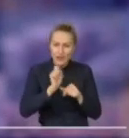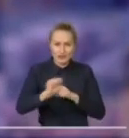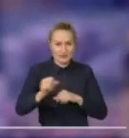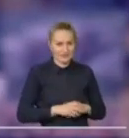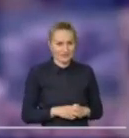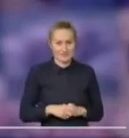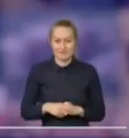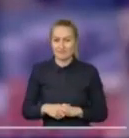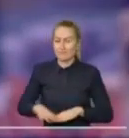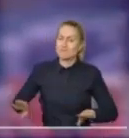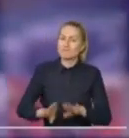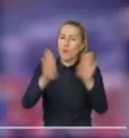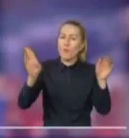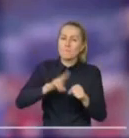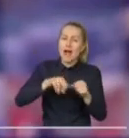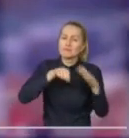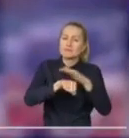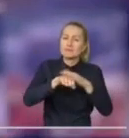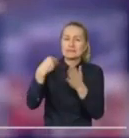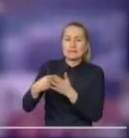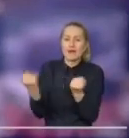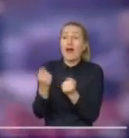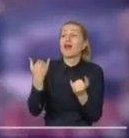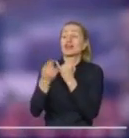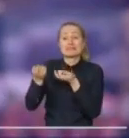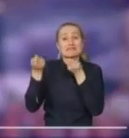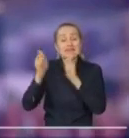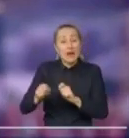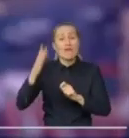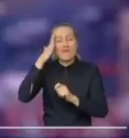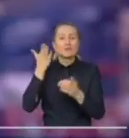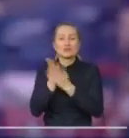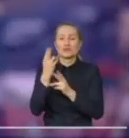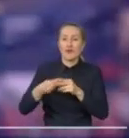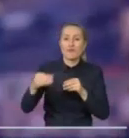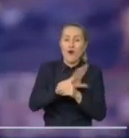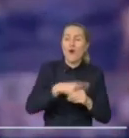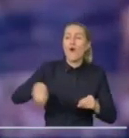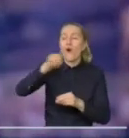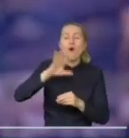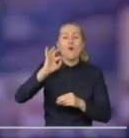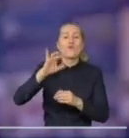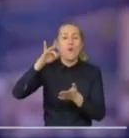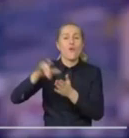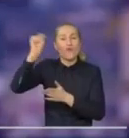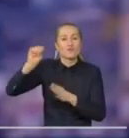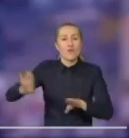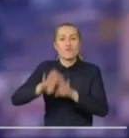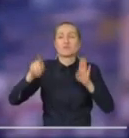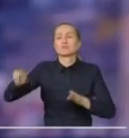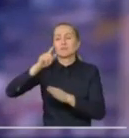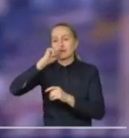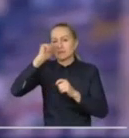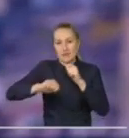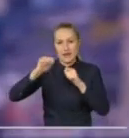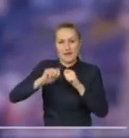Muzealne magazyny skrywają prawdziwe skarby. Przymusowe zamknięcie instytucji kultury kuratorki pawilonu Czterech Kopuł we Wrocławiu wykorzystały na to, żeby